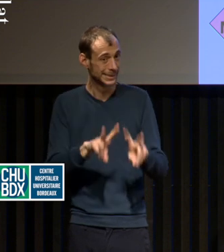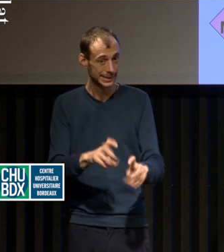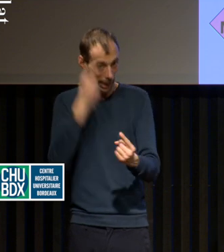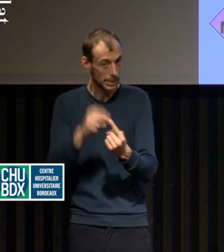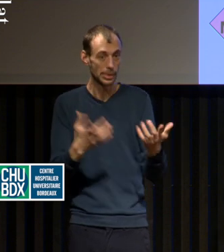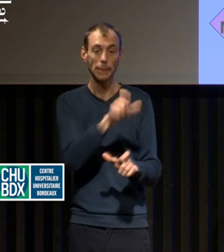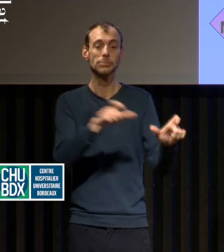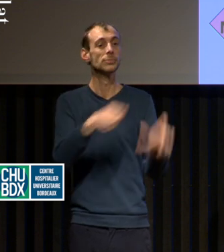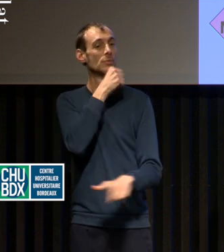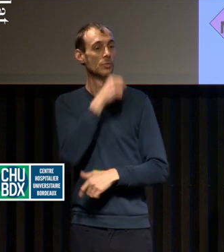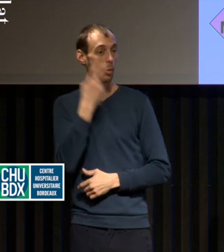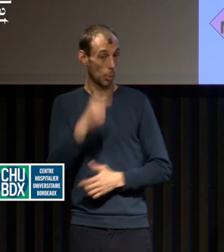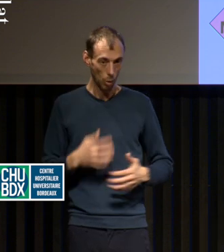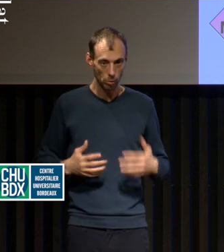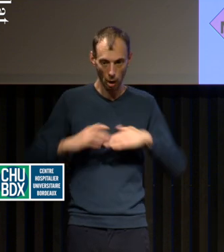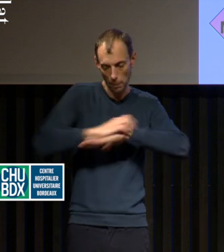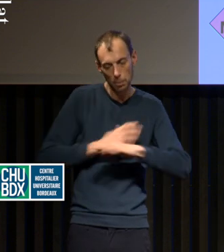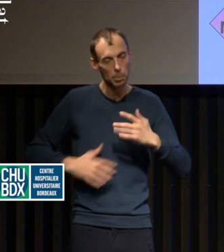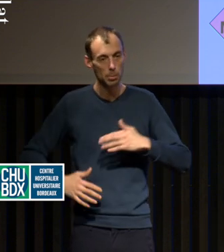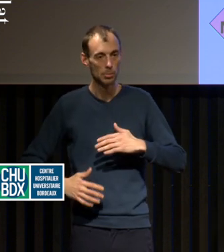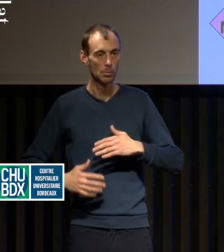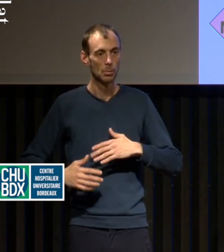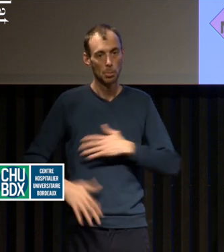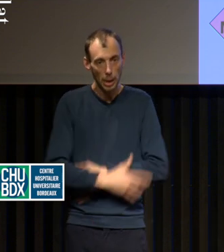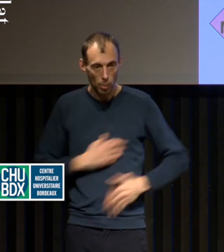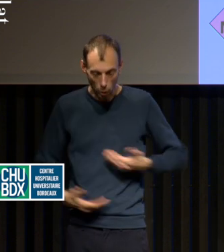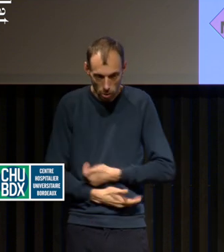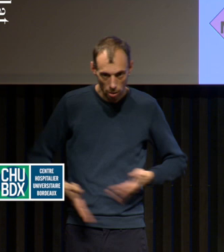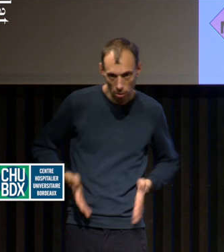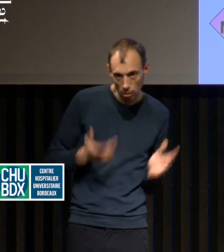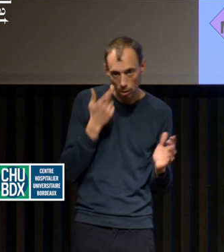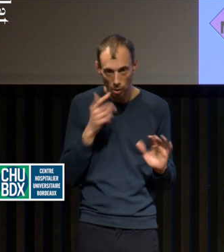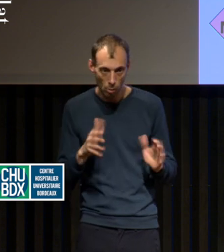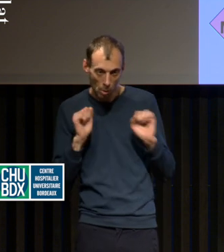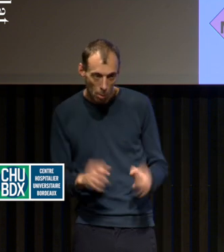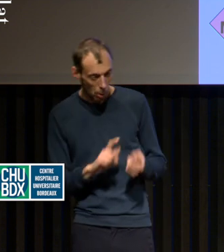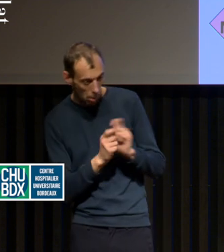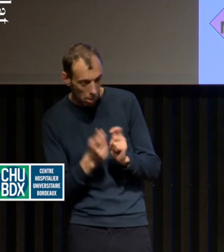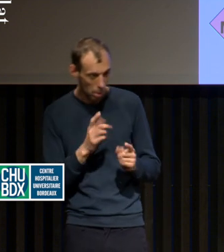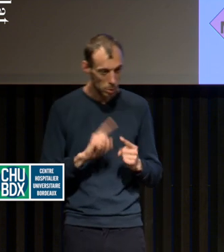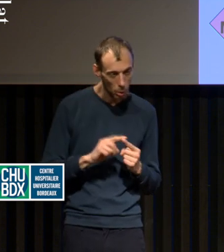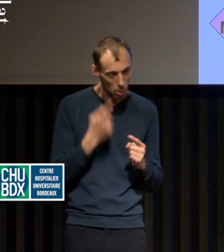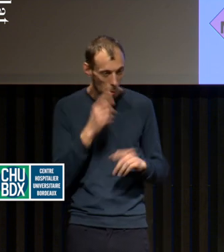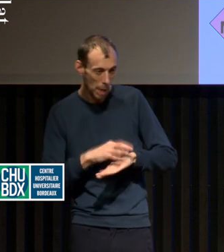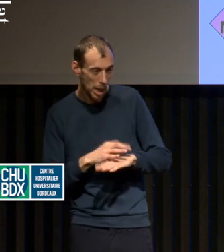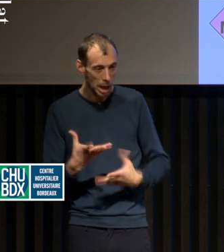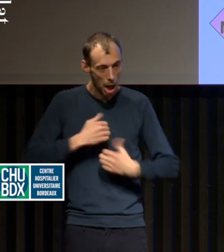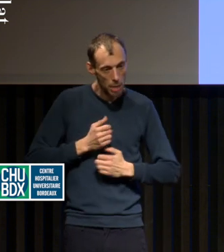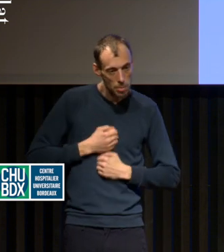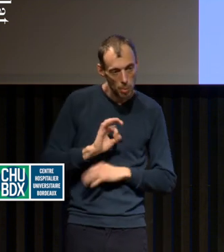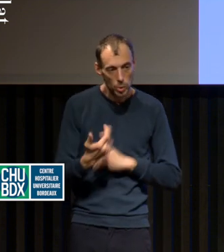avoir sur un certain nombre de maladies qu'on observe après, à partir d'un âge assez avancé. La grossesse, je vous en ai